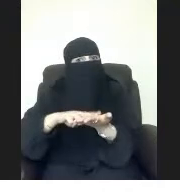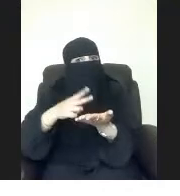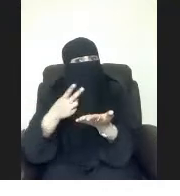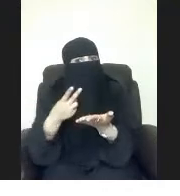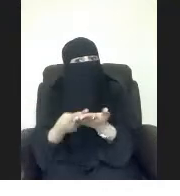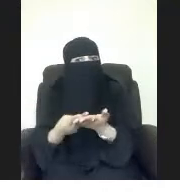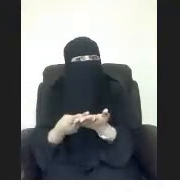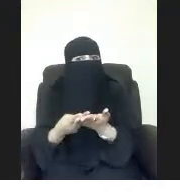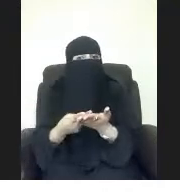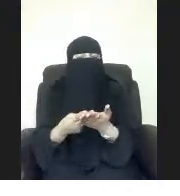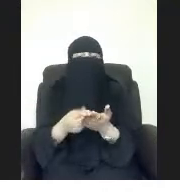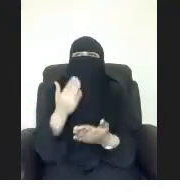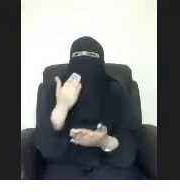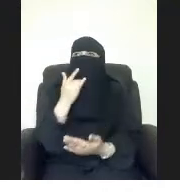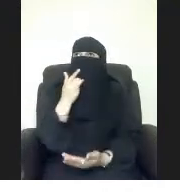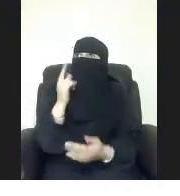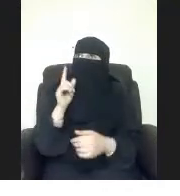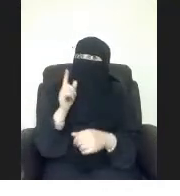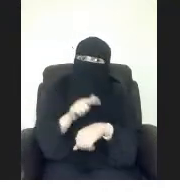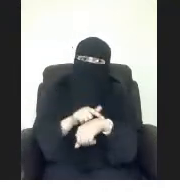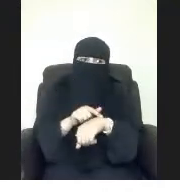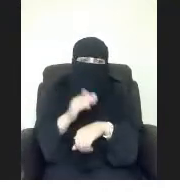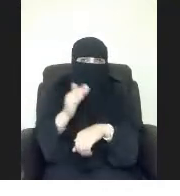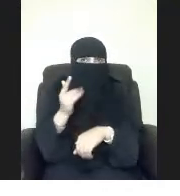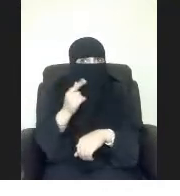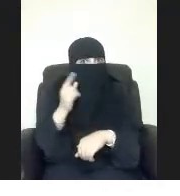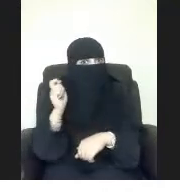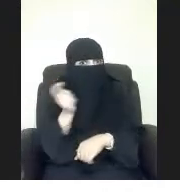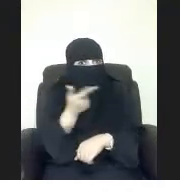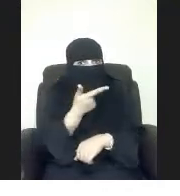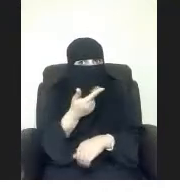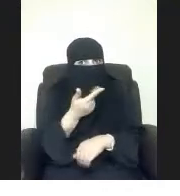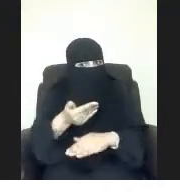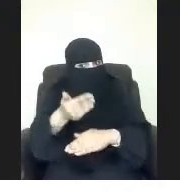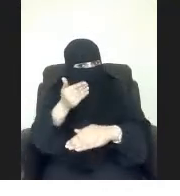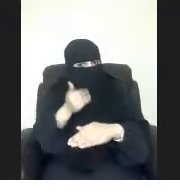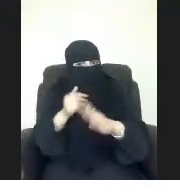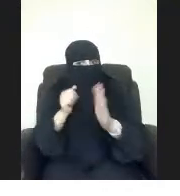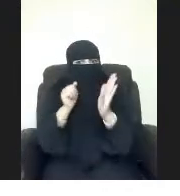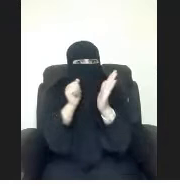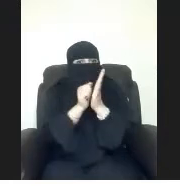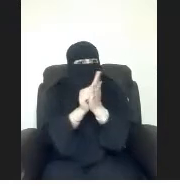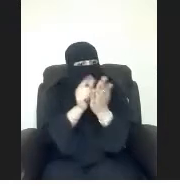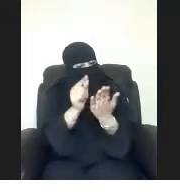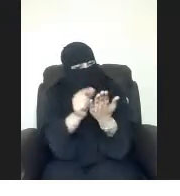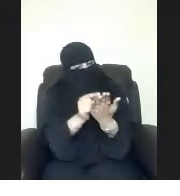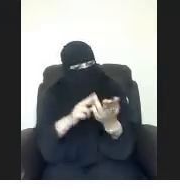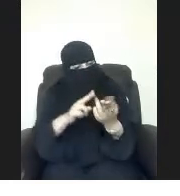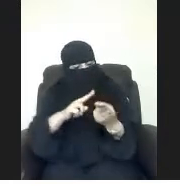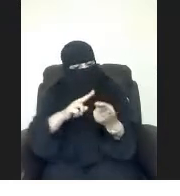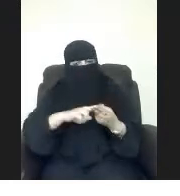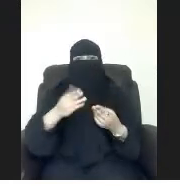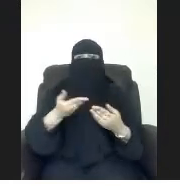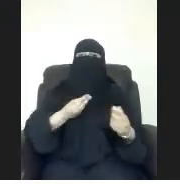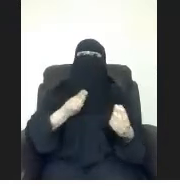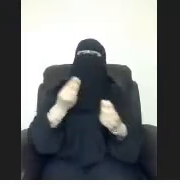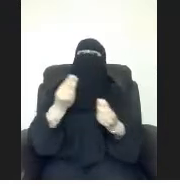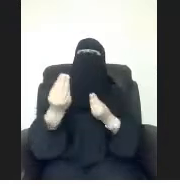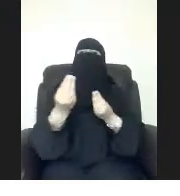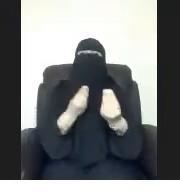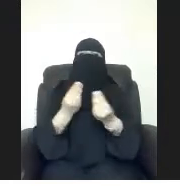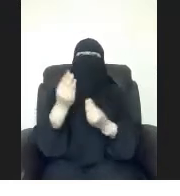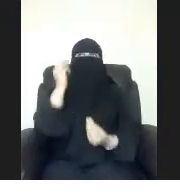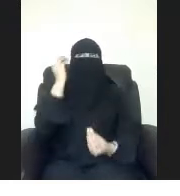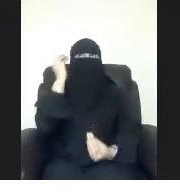العمل قبل الفصل، قبل الحضور إلى الفصل، وعندما يحضرون إلى الفصل يمكنهم الانخراط في مستويات